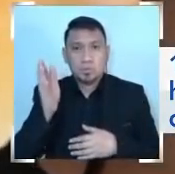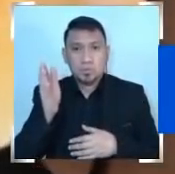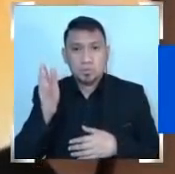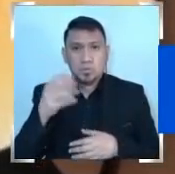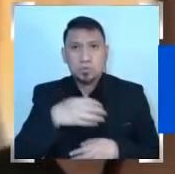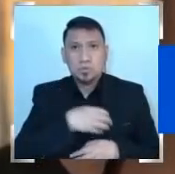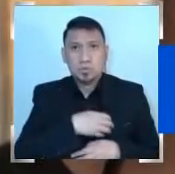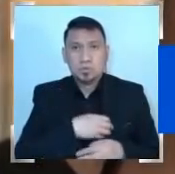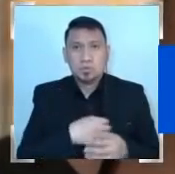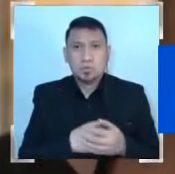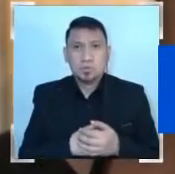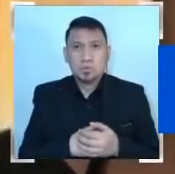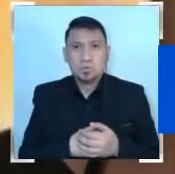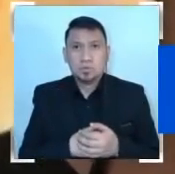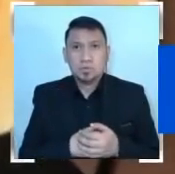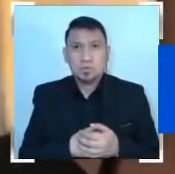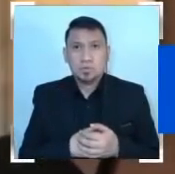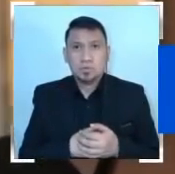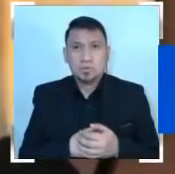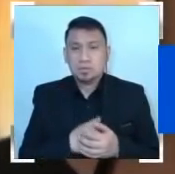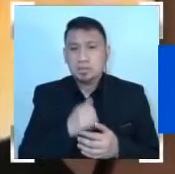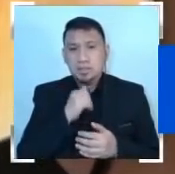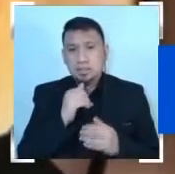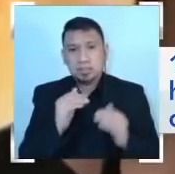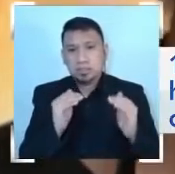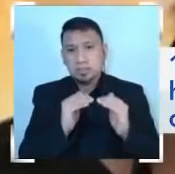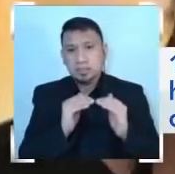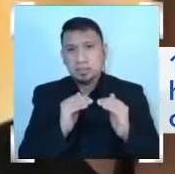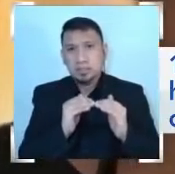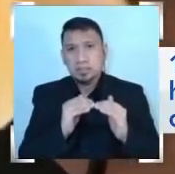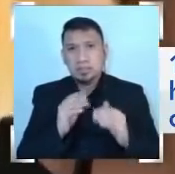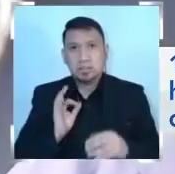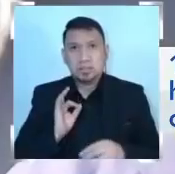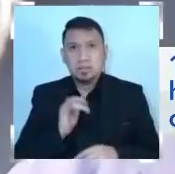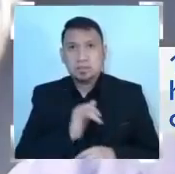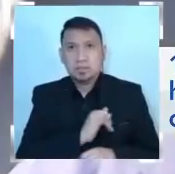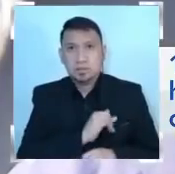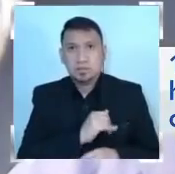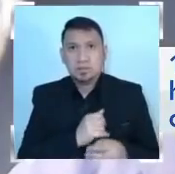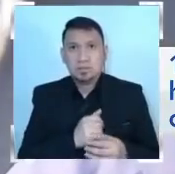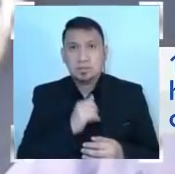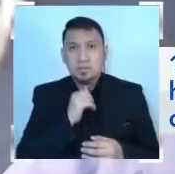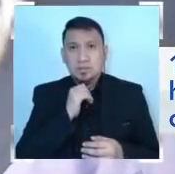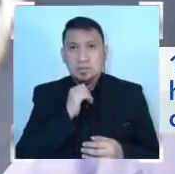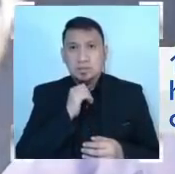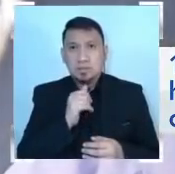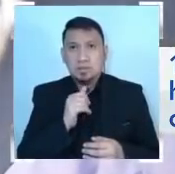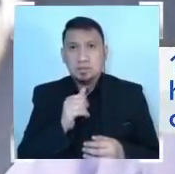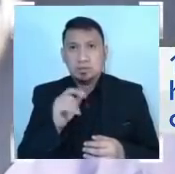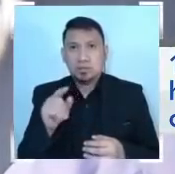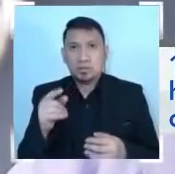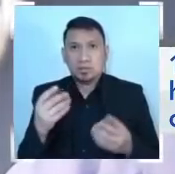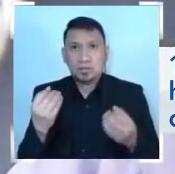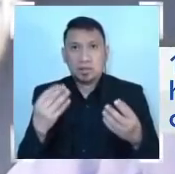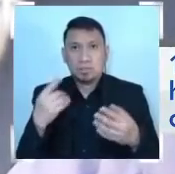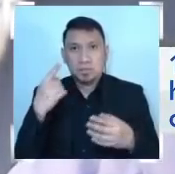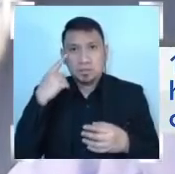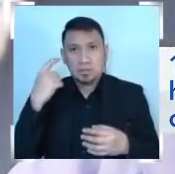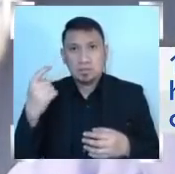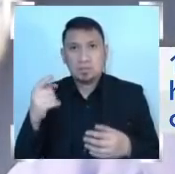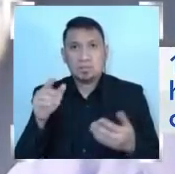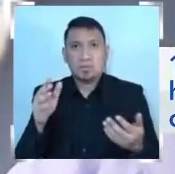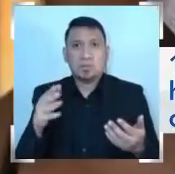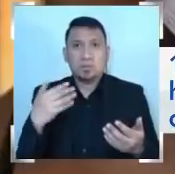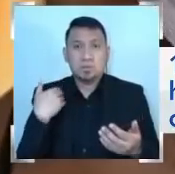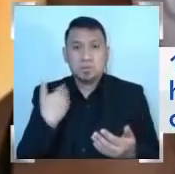yung ginawa ninyo eh. Yung prat ninyo sinasabi, hindi naman kapatiran. Ang daming pangarap ng bata. Pangarap namin mag-asawa para